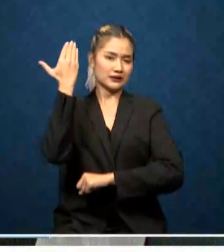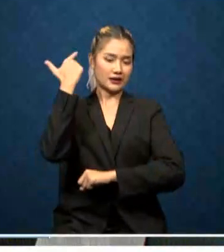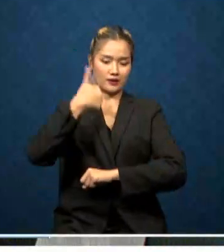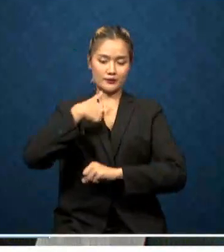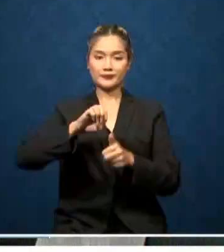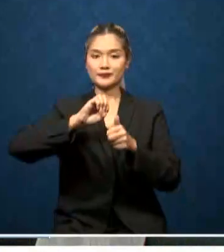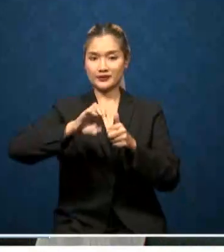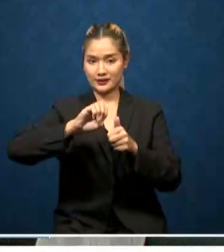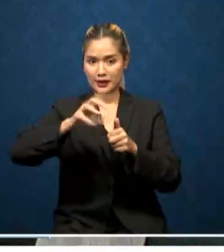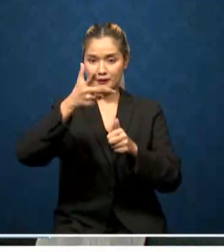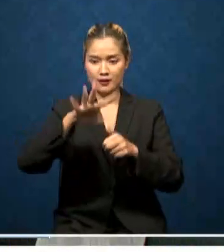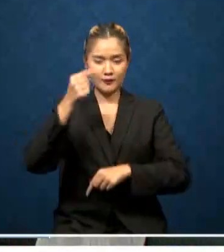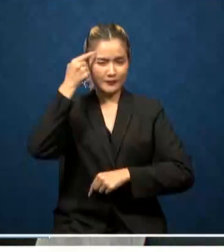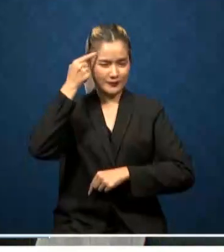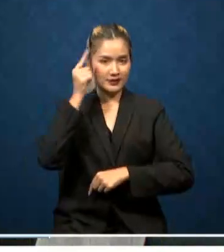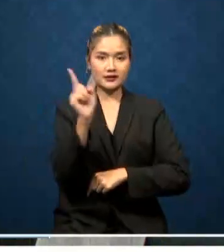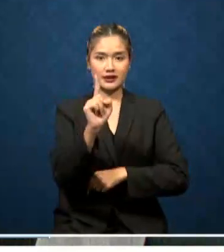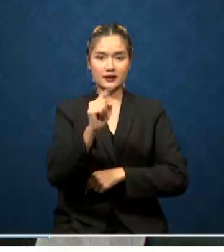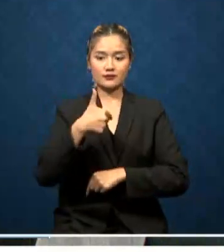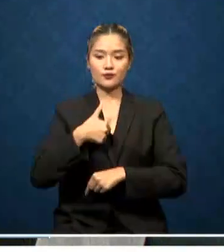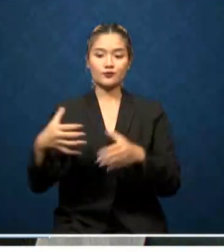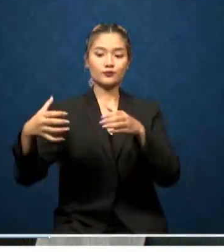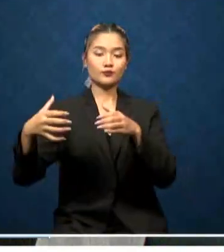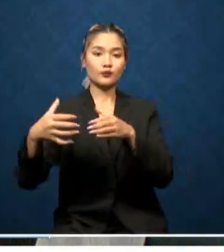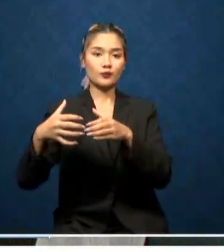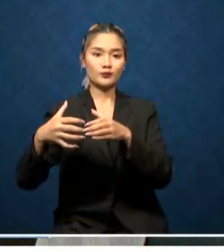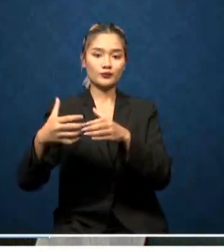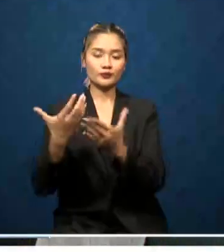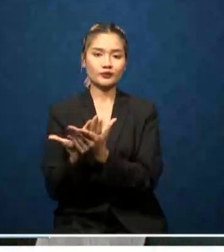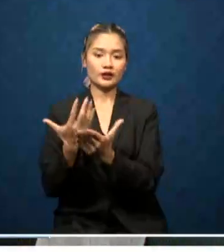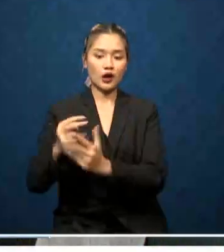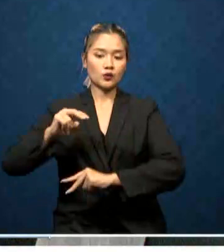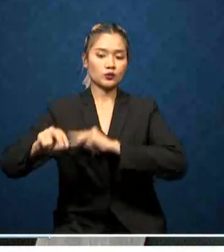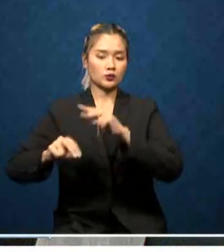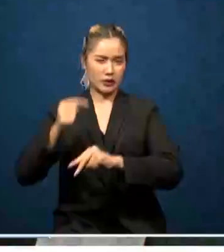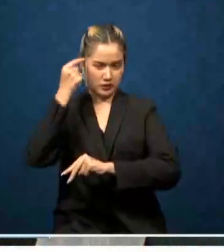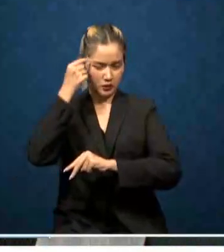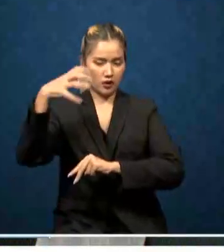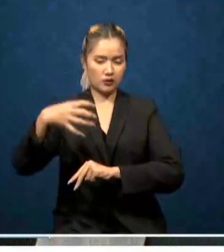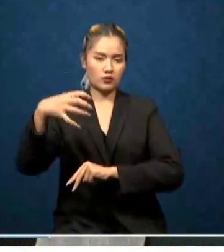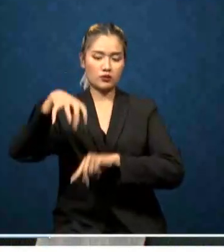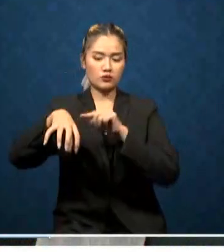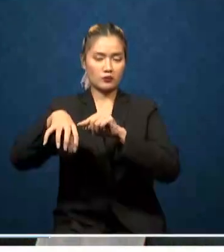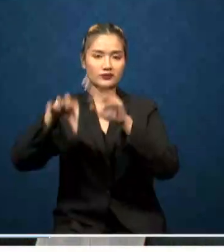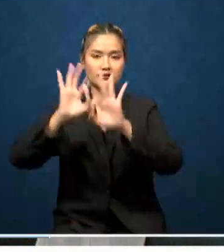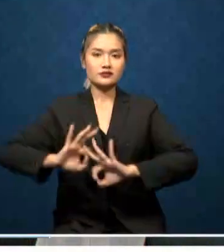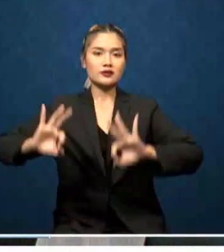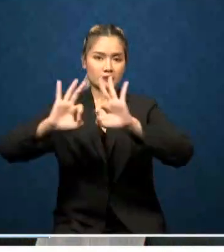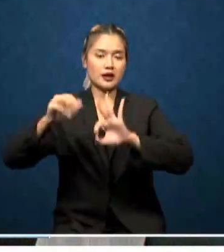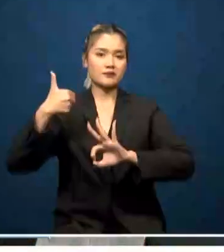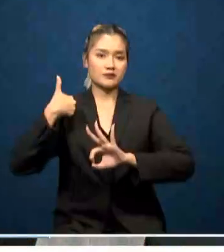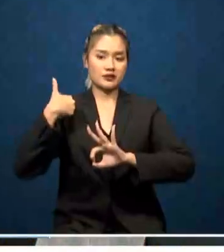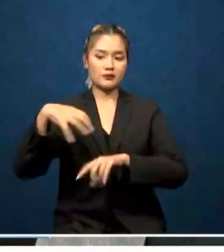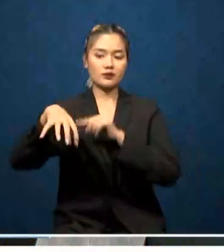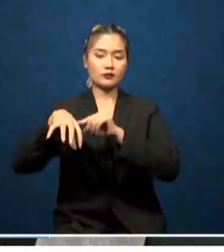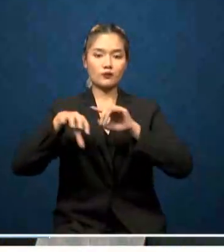ผมคิดว่าผู้ตรวจการแผ่นดินเนี่ยเป็นหน่วยงานที่มีความสำคัญมากเลยนะครับในองค์กรอิสระต่างๆนี้